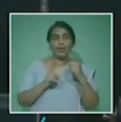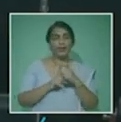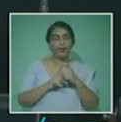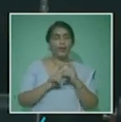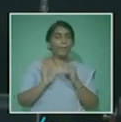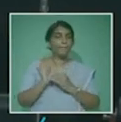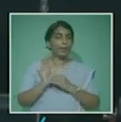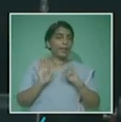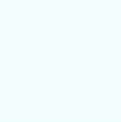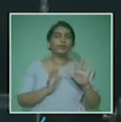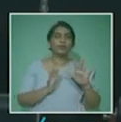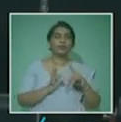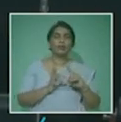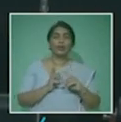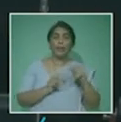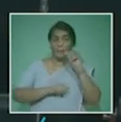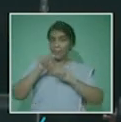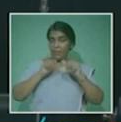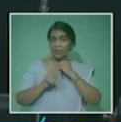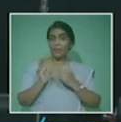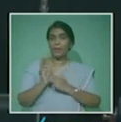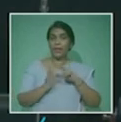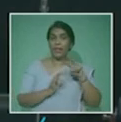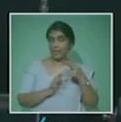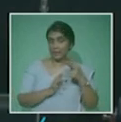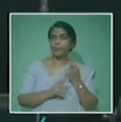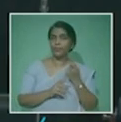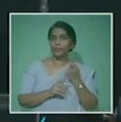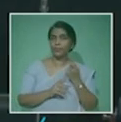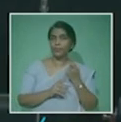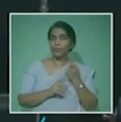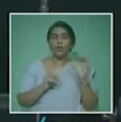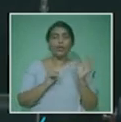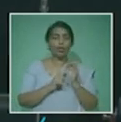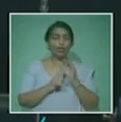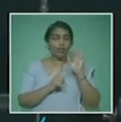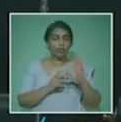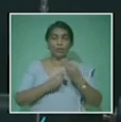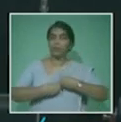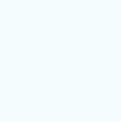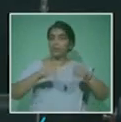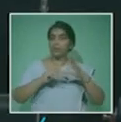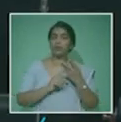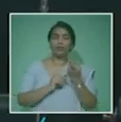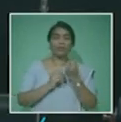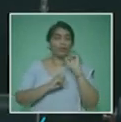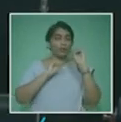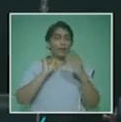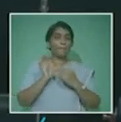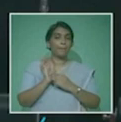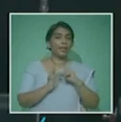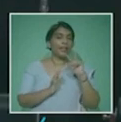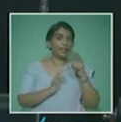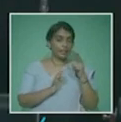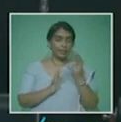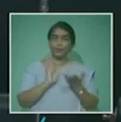ඩොලර් 65ක ප්‍රමාණයකොයි බෙහෙත් සඳහා මිලියන 200ක පමණ ප්‍රමාණයකොයි දුප්පතුන් සඳහා බෙදා දීමට කෑෂ් ට්‍රාන්ස්ෆර් සඳහා මිලියන 200ක